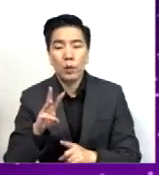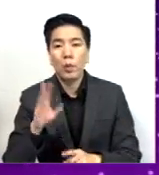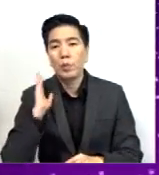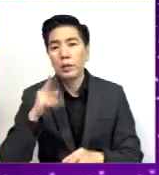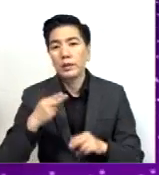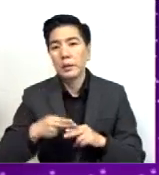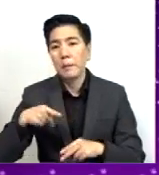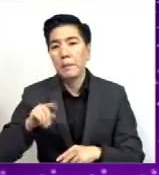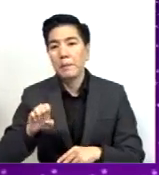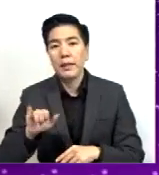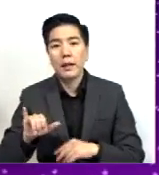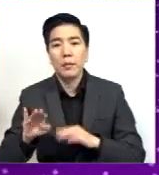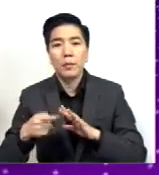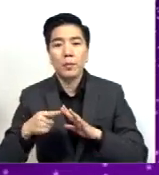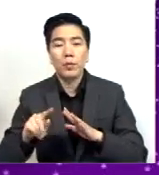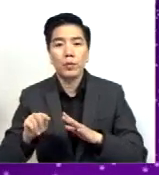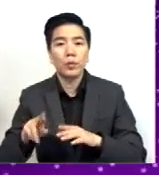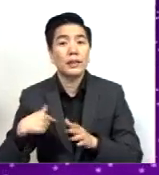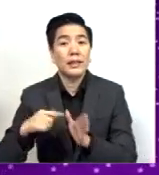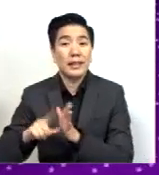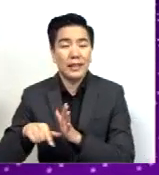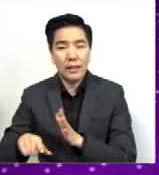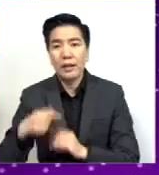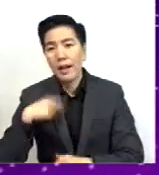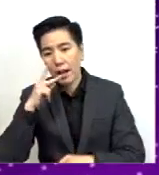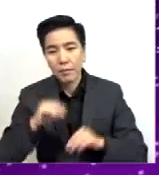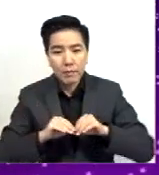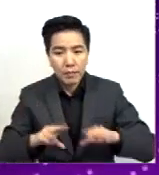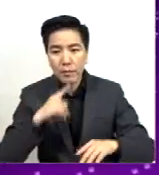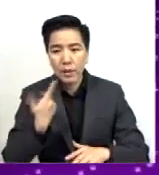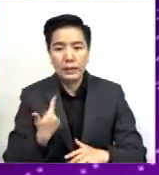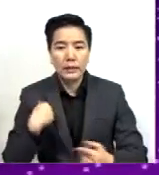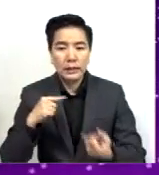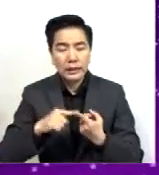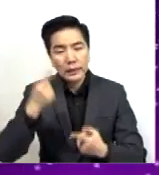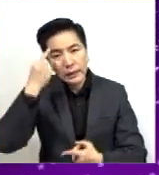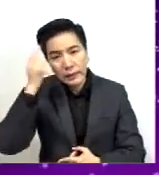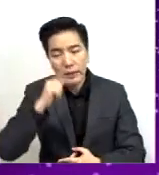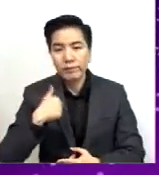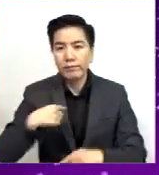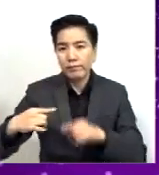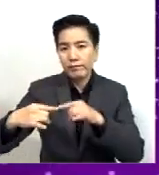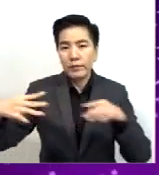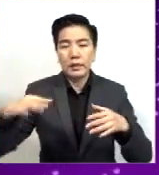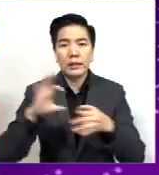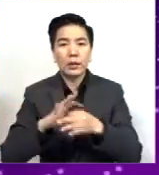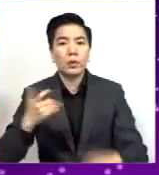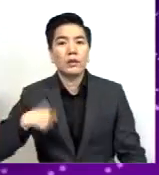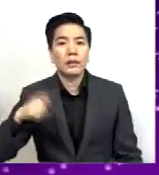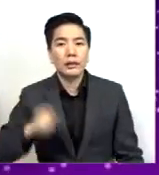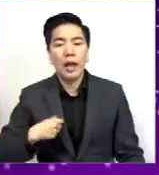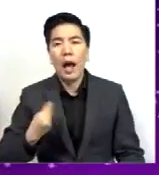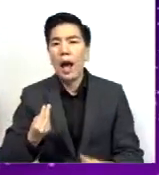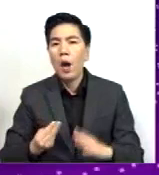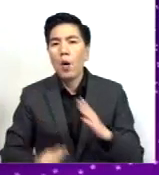ยบุตรแสงกนกกุลเลขาธิการพรรคอนาคตใหม่ก็แถลงนะคะแสดงความคิดเห็นว่าไม่เห็นด้วยกับการที่ศาลไ